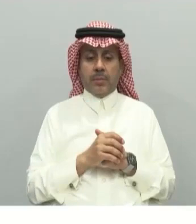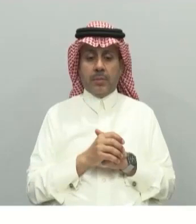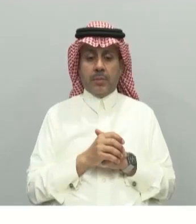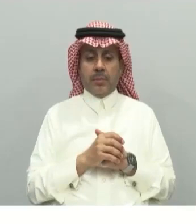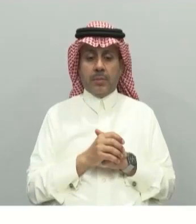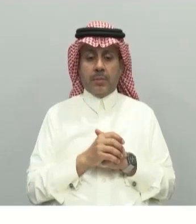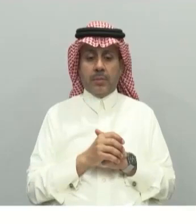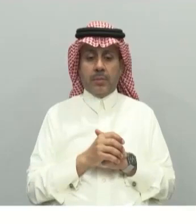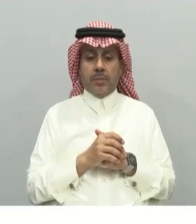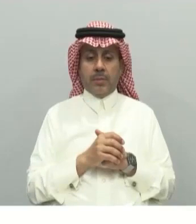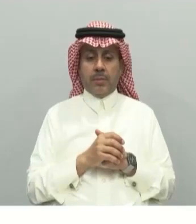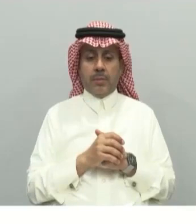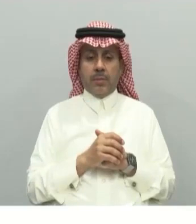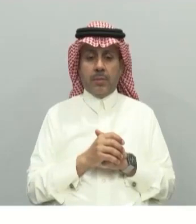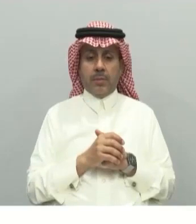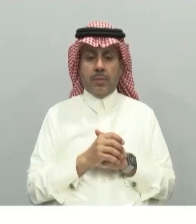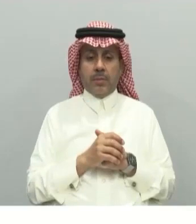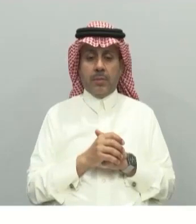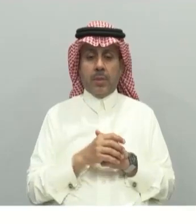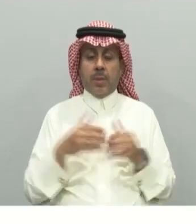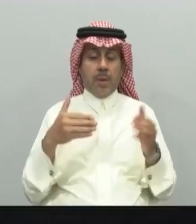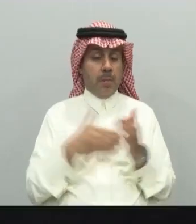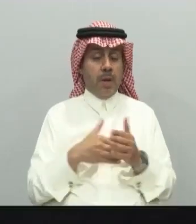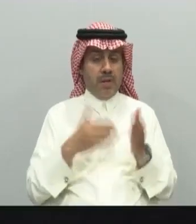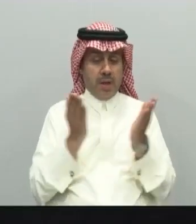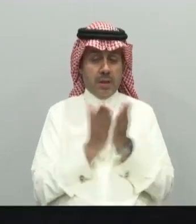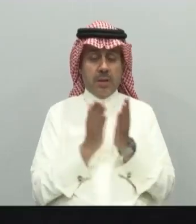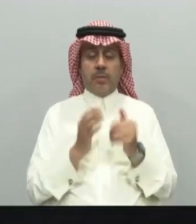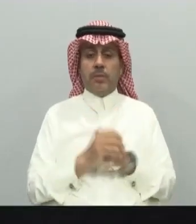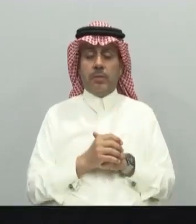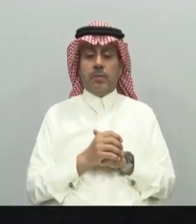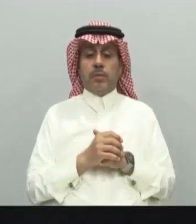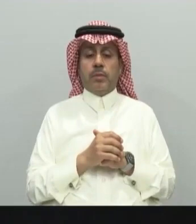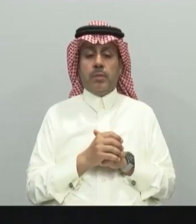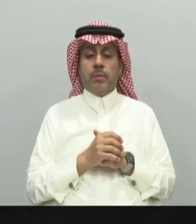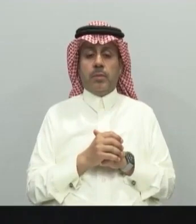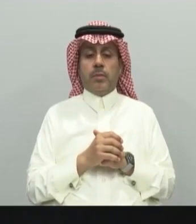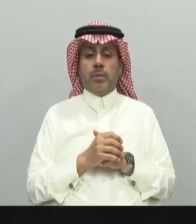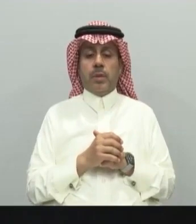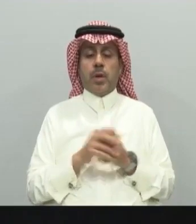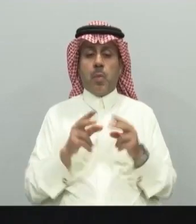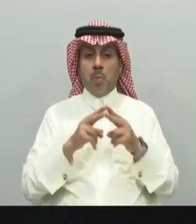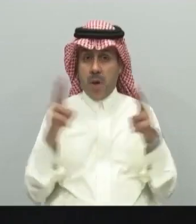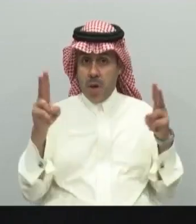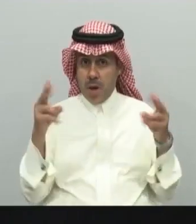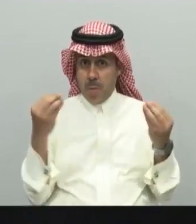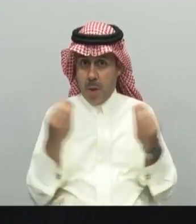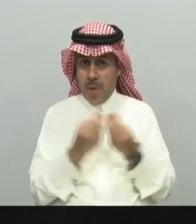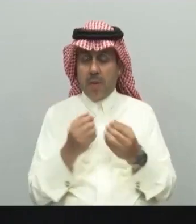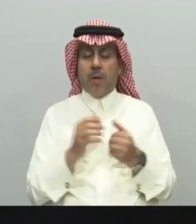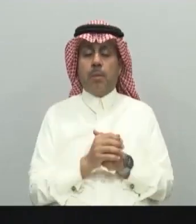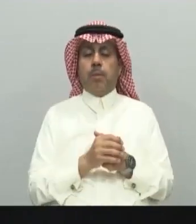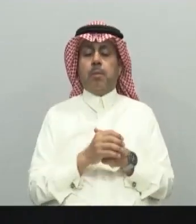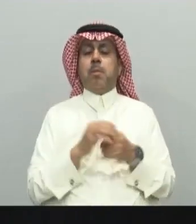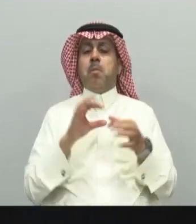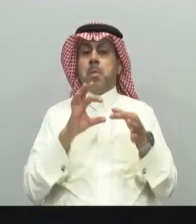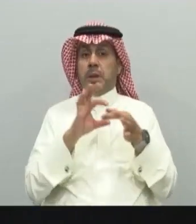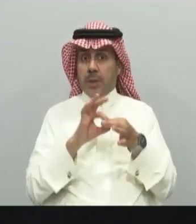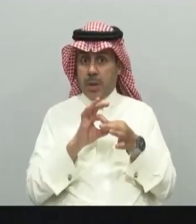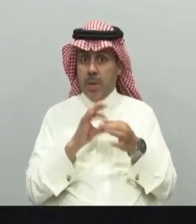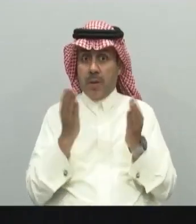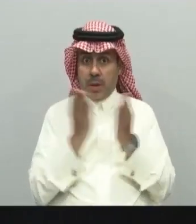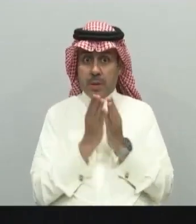الطلاب والطالبات الى الوقوف على ختام الدرس بعد ان استعرضت واياكم ما يتعلق بهذا